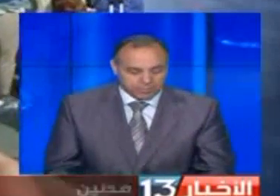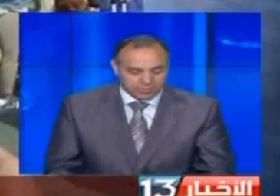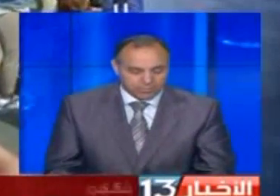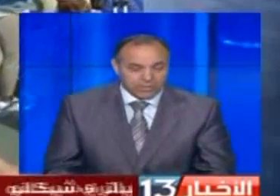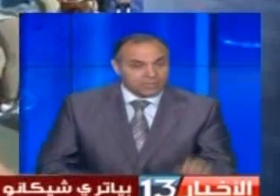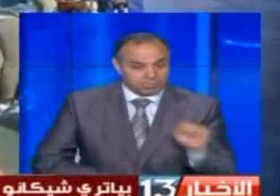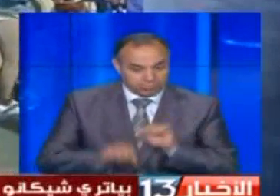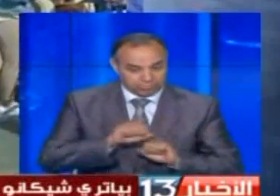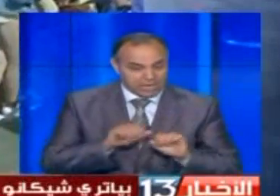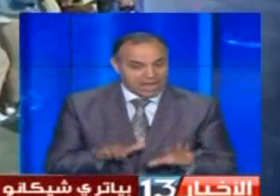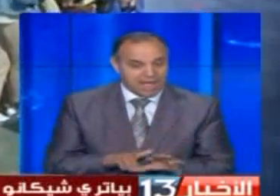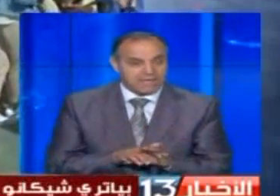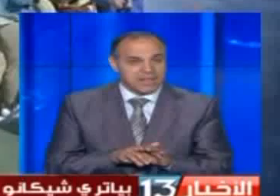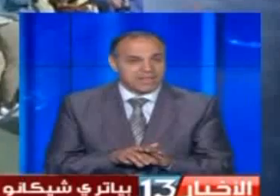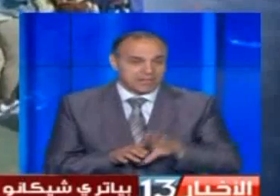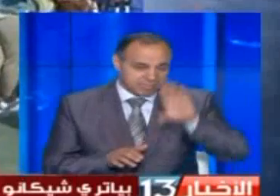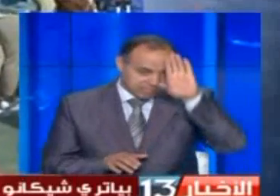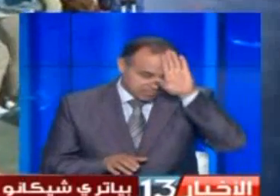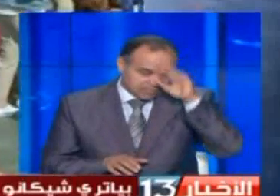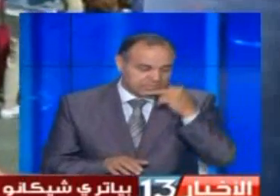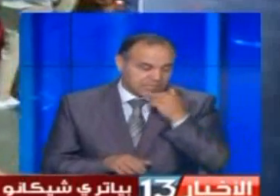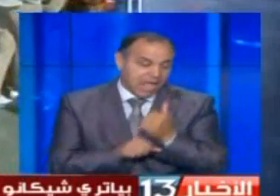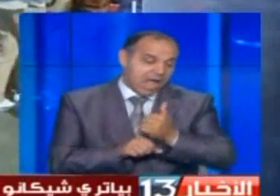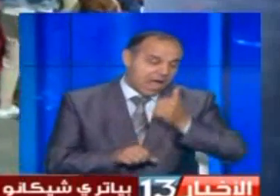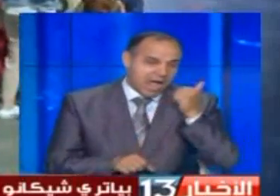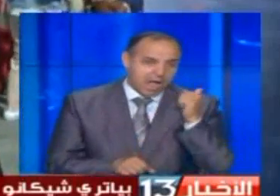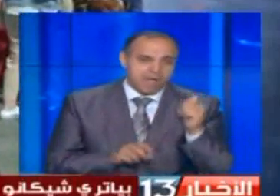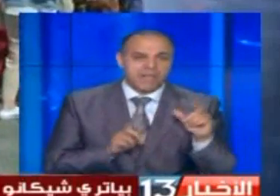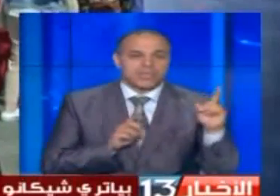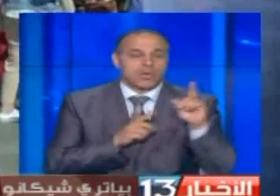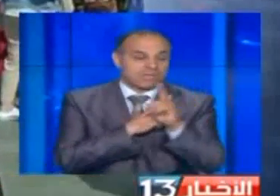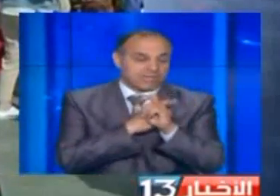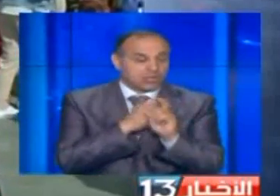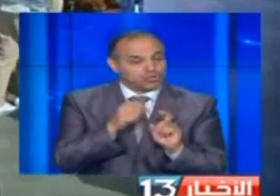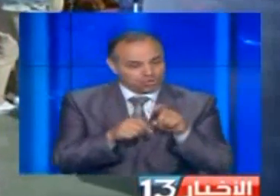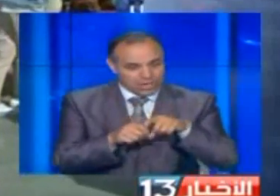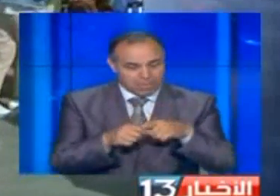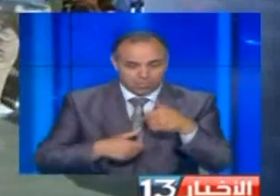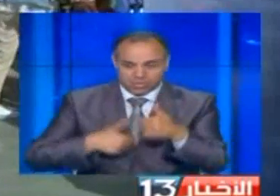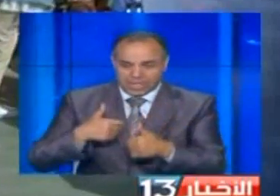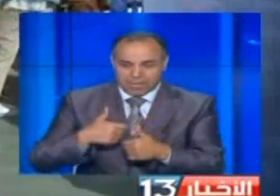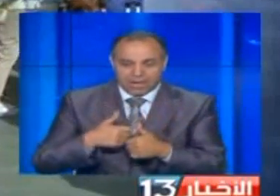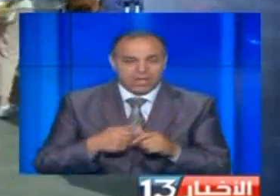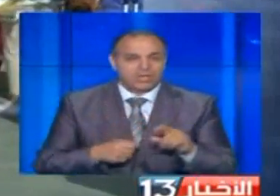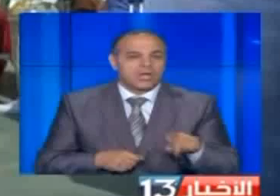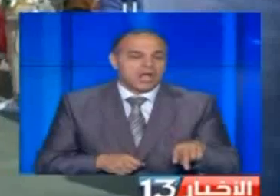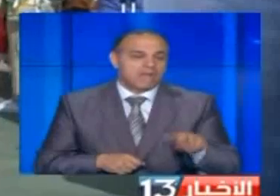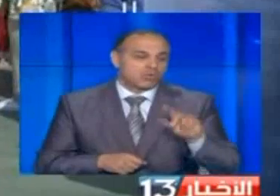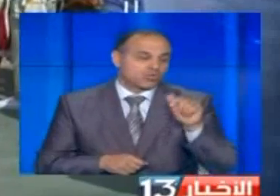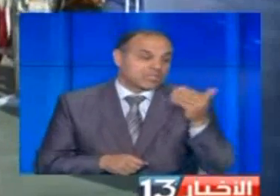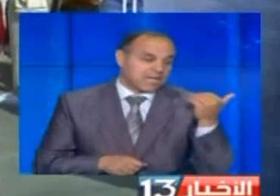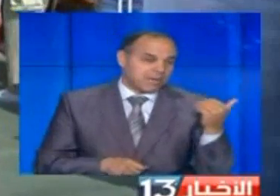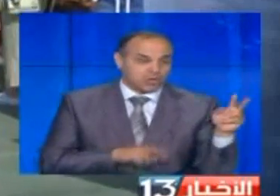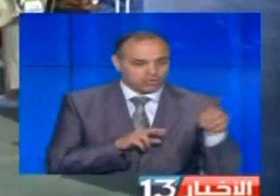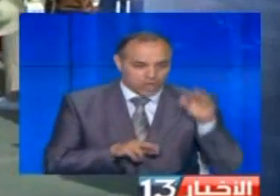رتبنا لهذه التظاهرة ملكة جمال النمسا منذ عام، وديوان السياحة بفيينا شارك في هذه المسابقة منذ 16 و2000،